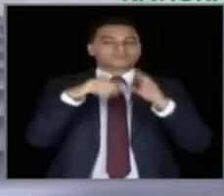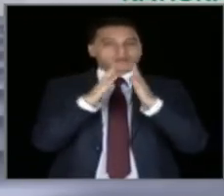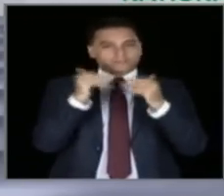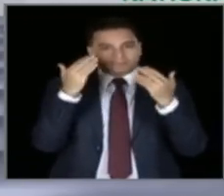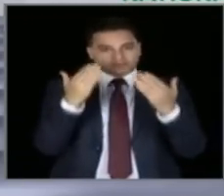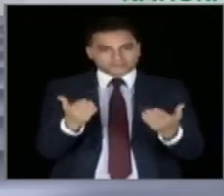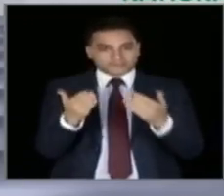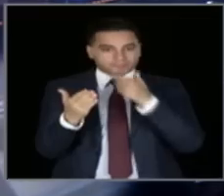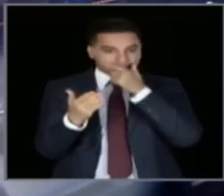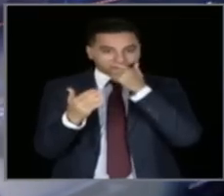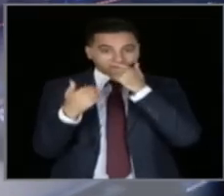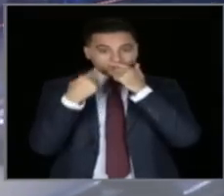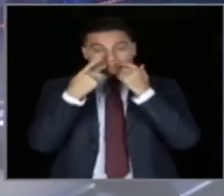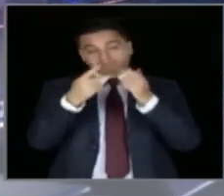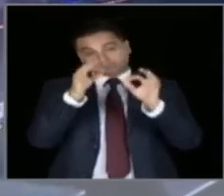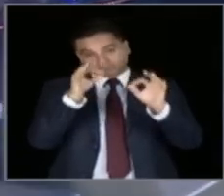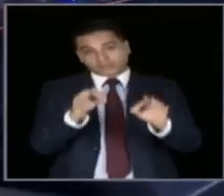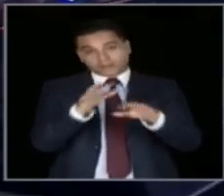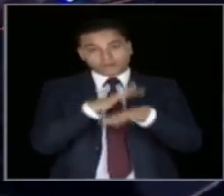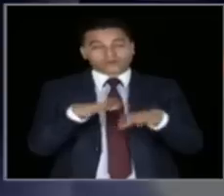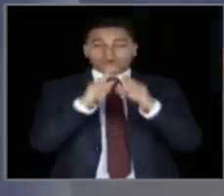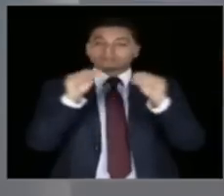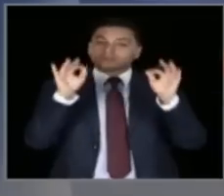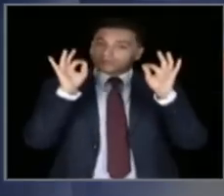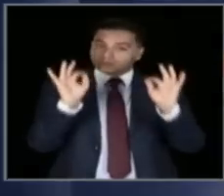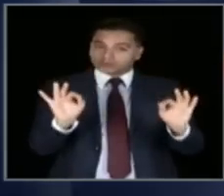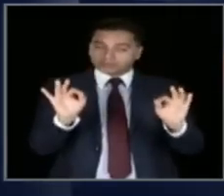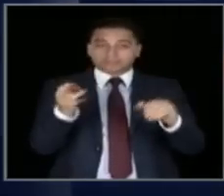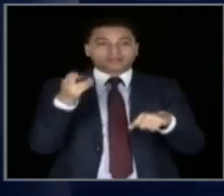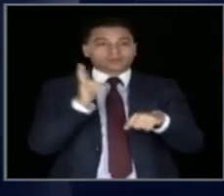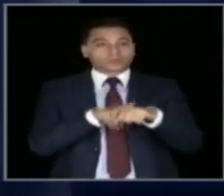مصر. طبعاً